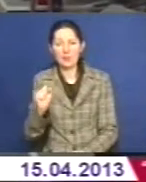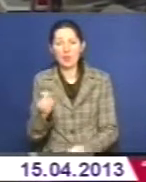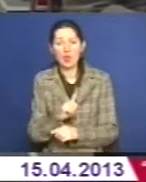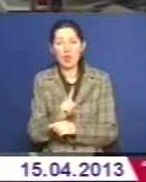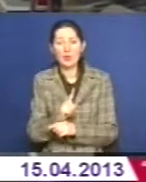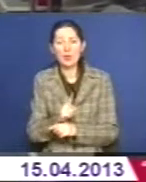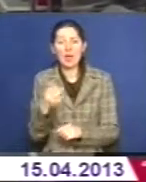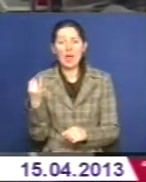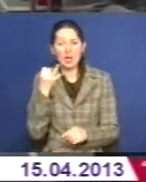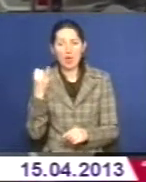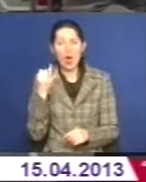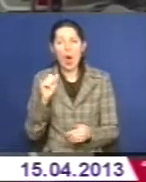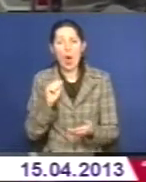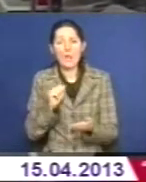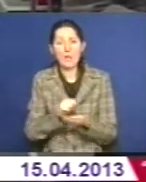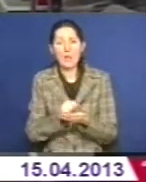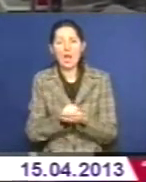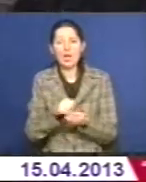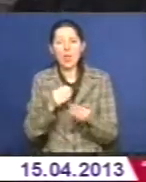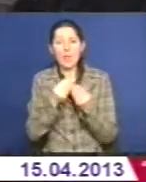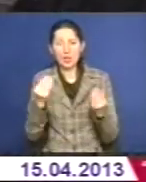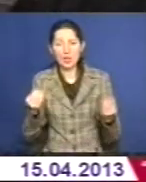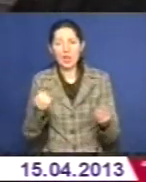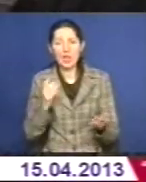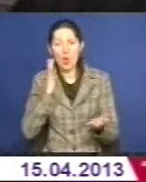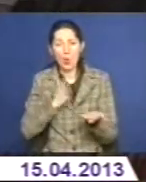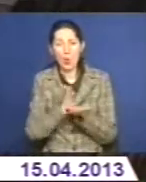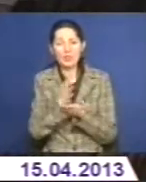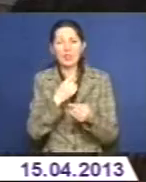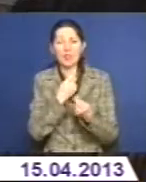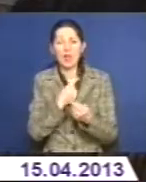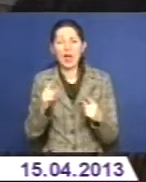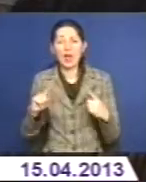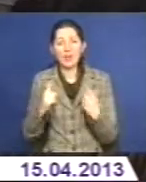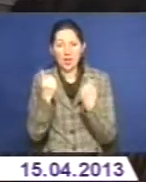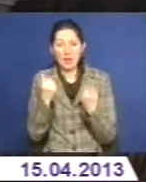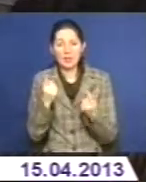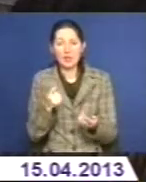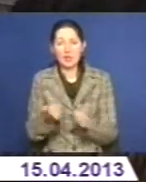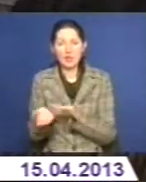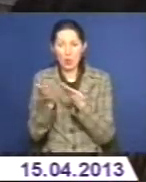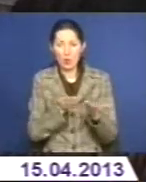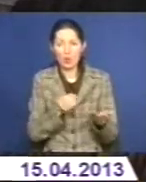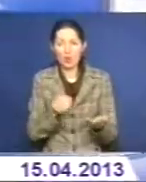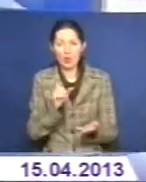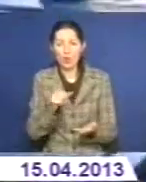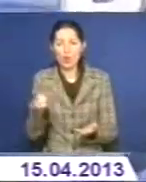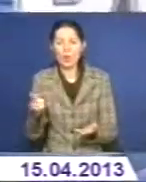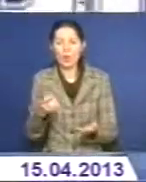музей політичних в'язнів запрошують тернопільських полян та жителів області до перегляду. Вхід вільний.